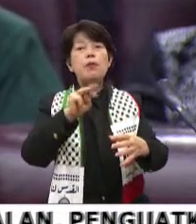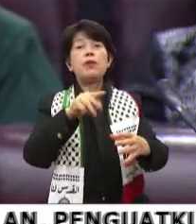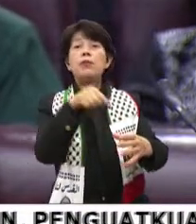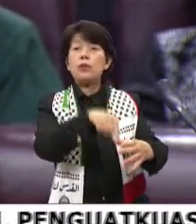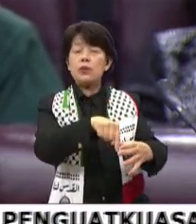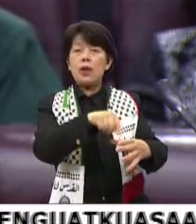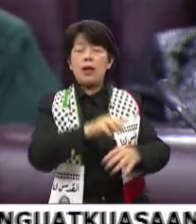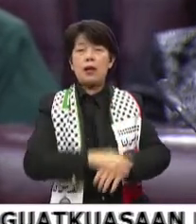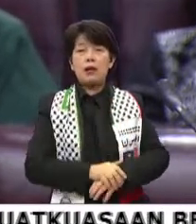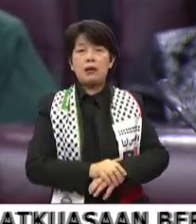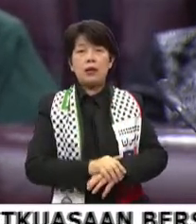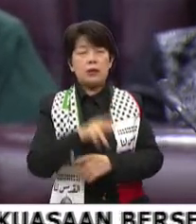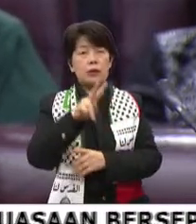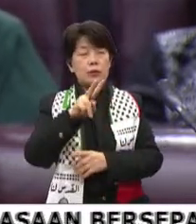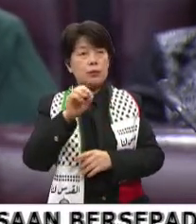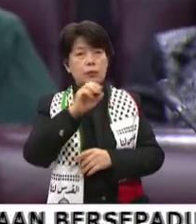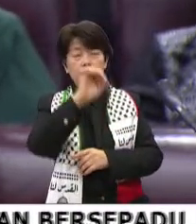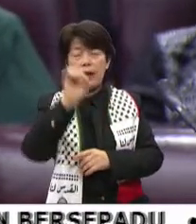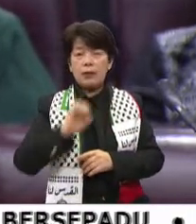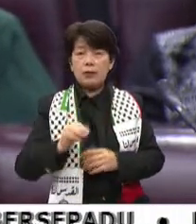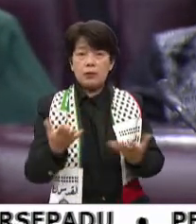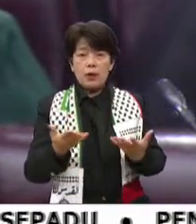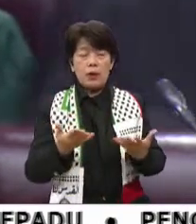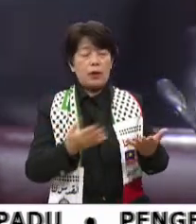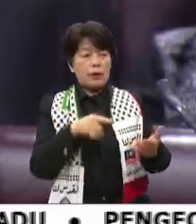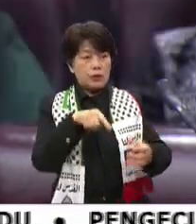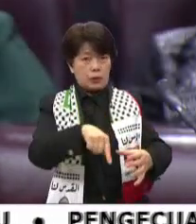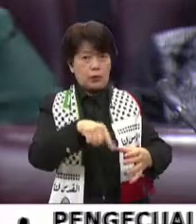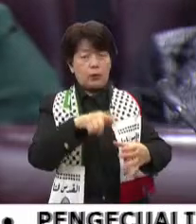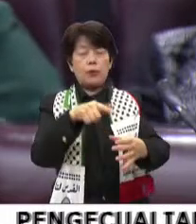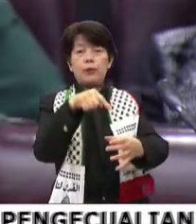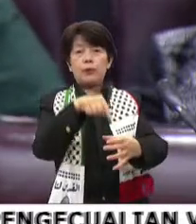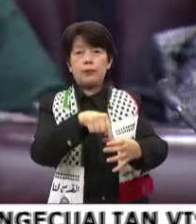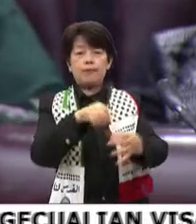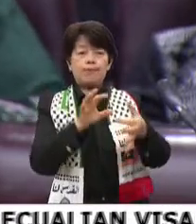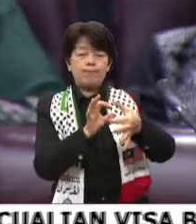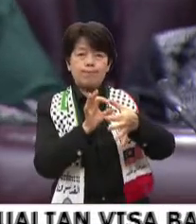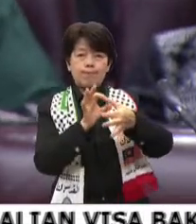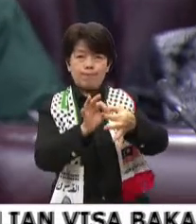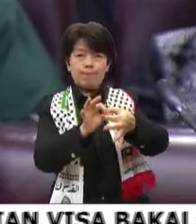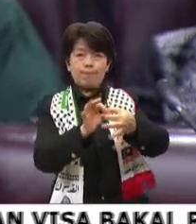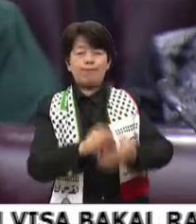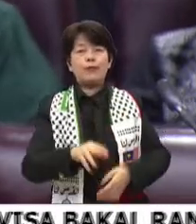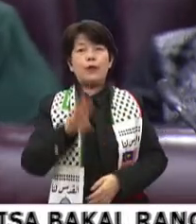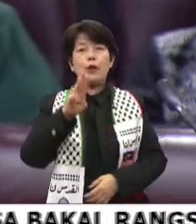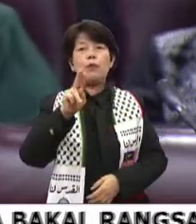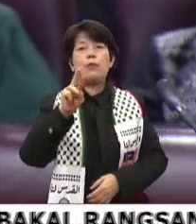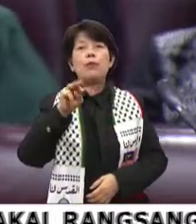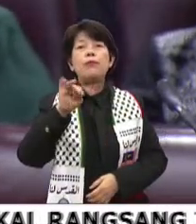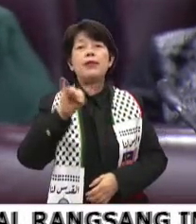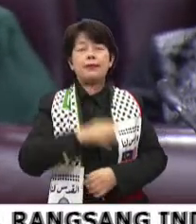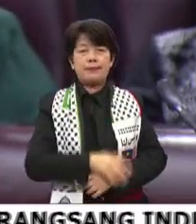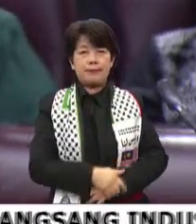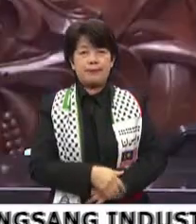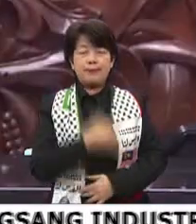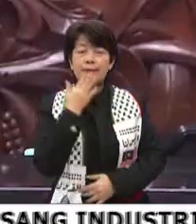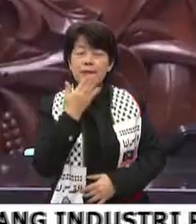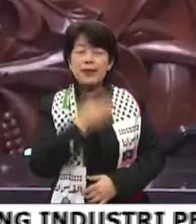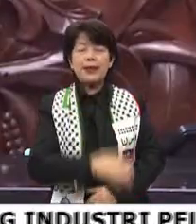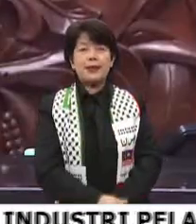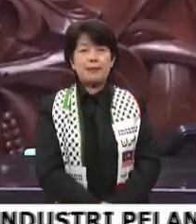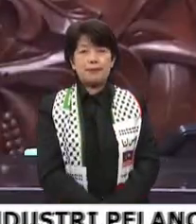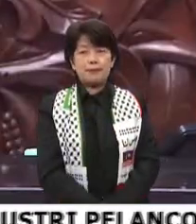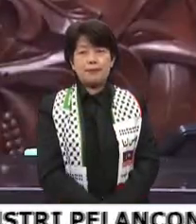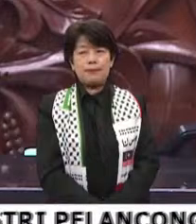62.28% pekerjaan dalam sektor logistik dipelupori oleh Bumiputera terima kasih terima kasih yang berhormat